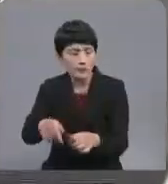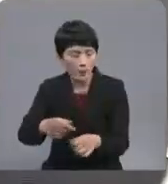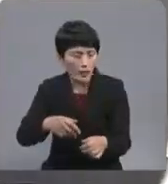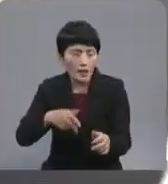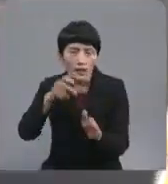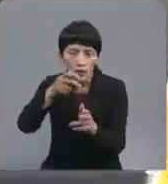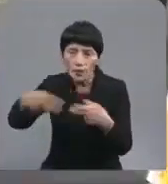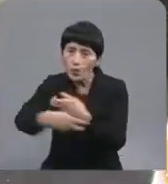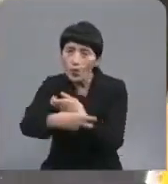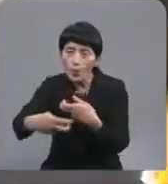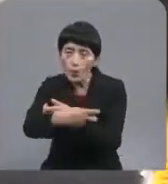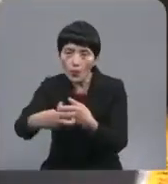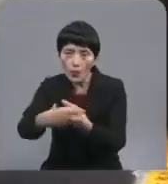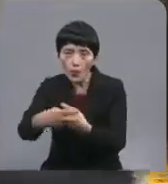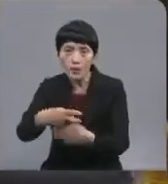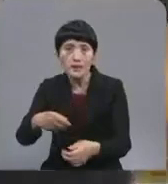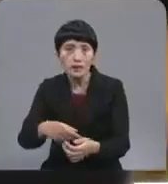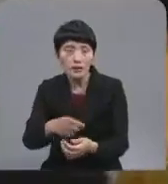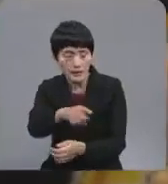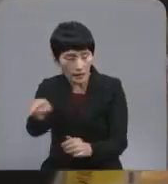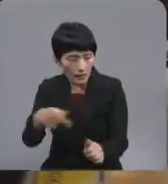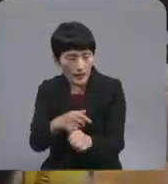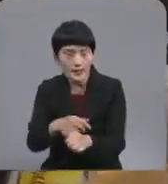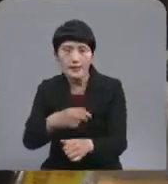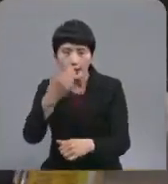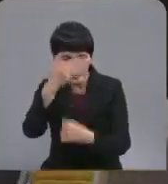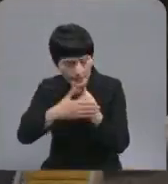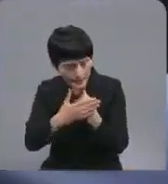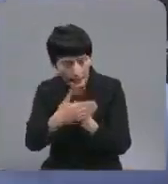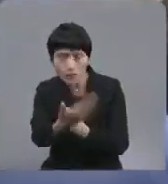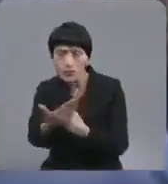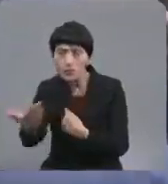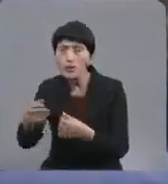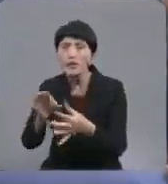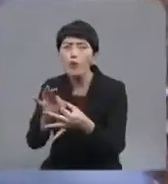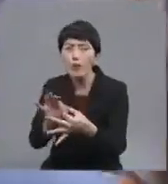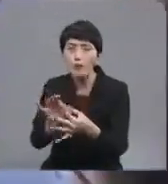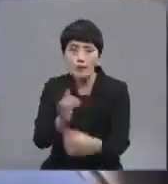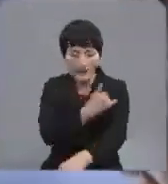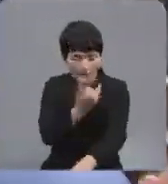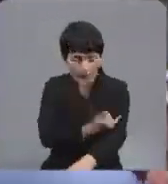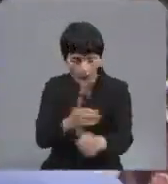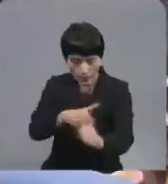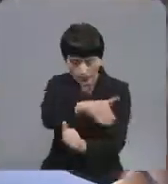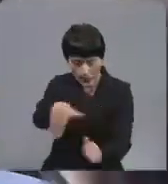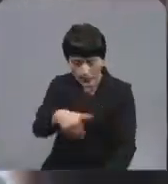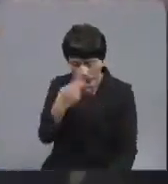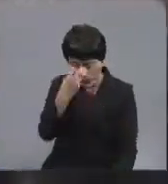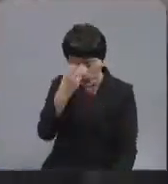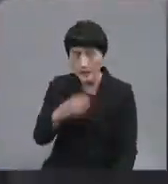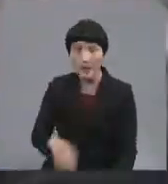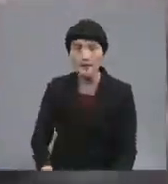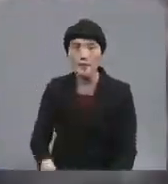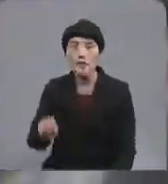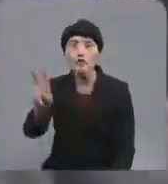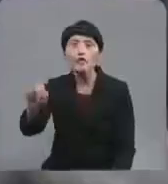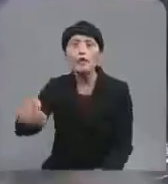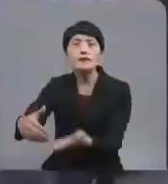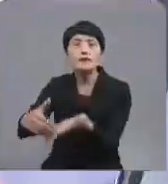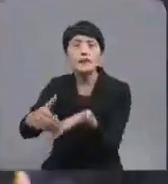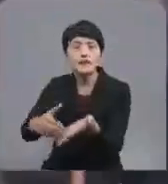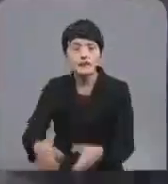حقوق الانسان التابع للامم المتحده وكان مجلس حقوق الانسان قد وجه توصيات